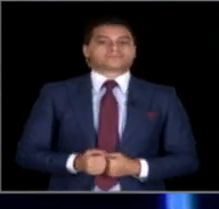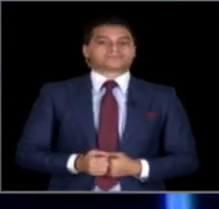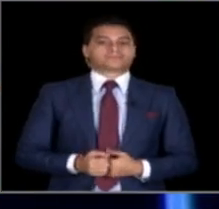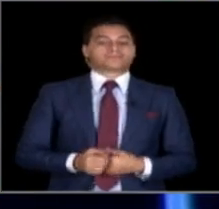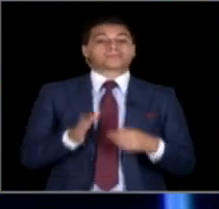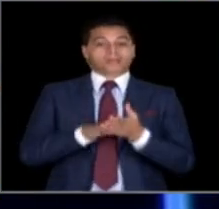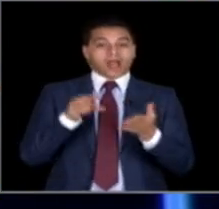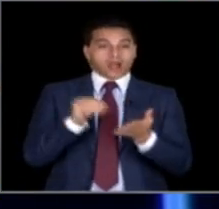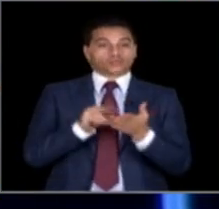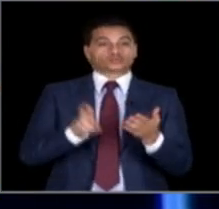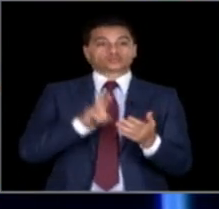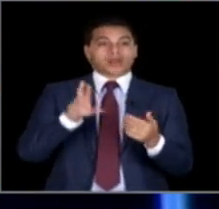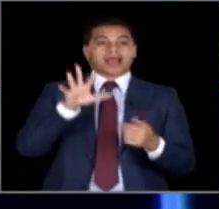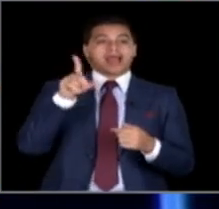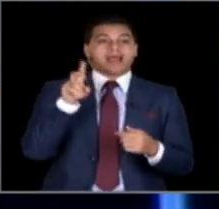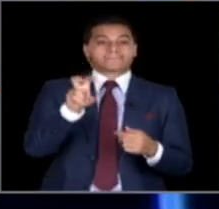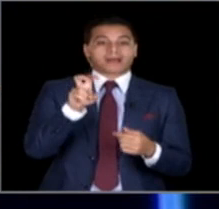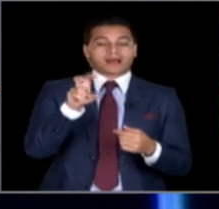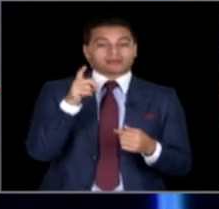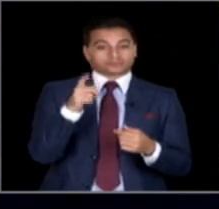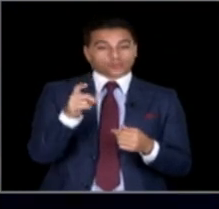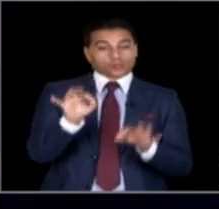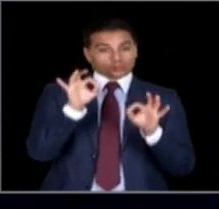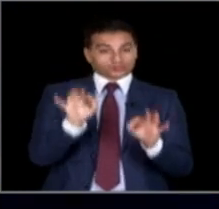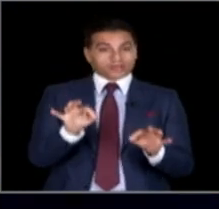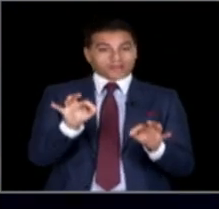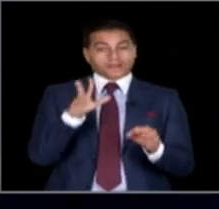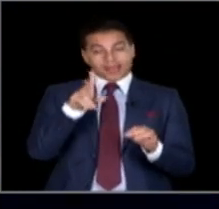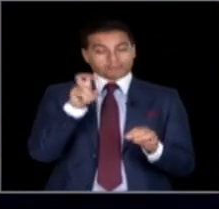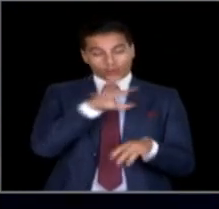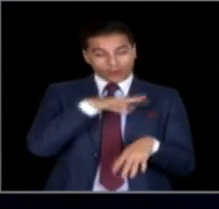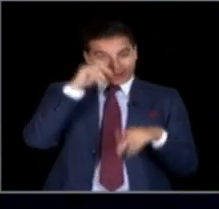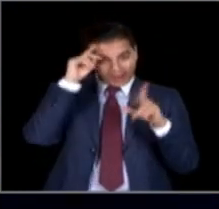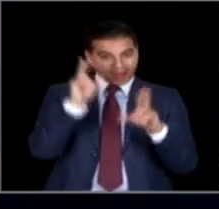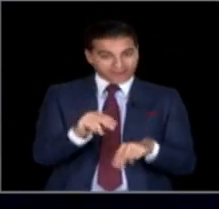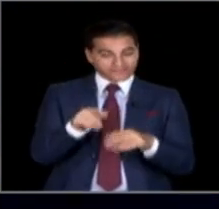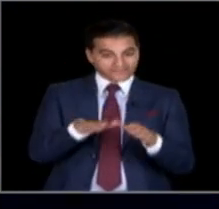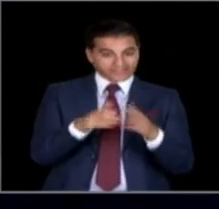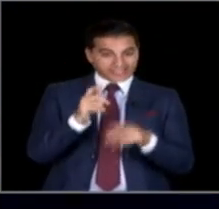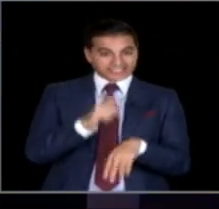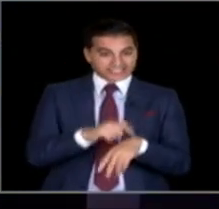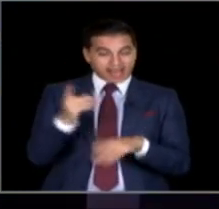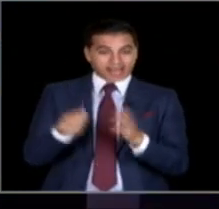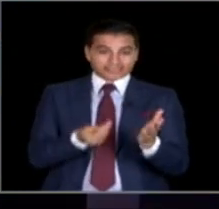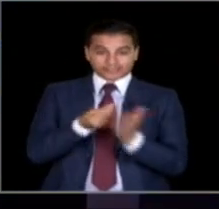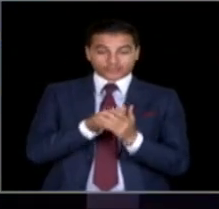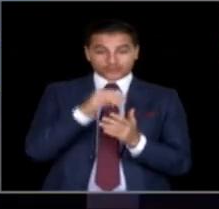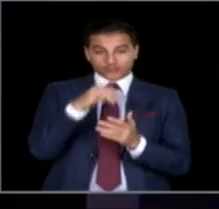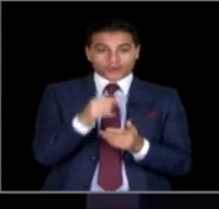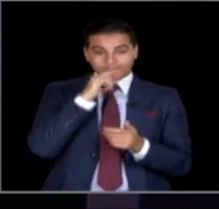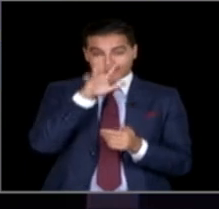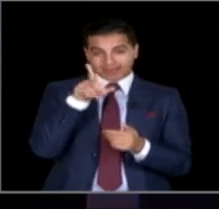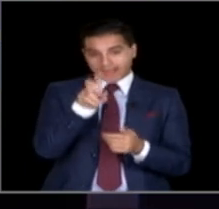أول سؤال لهبة، وطبعا زي ما احنا عارفين ان فريق الساعة قرروا ان